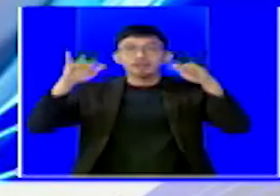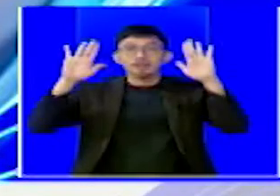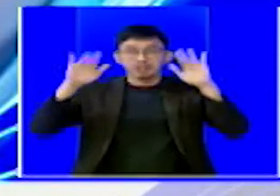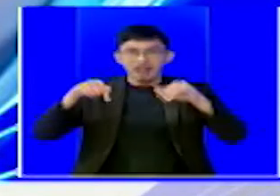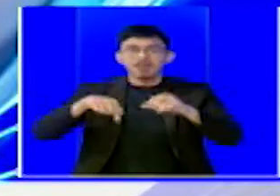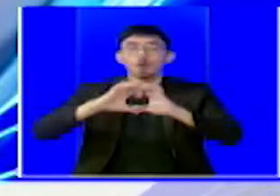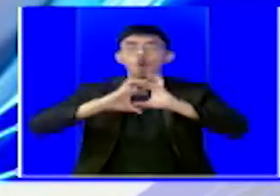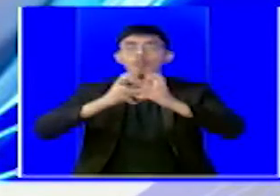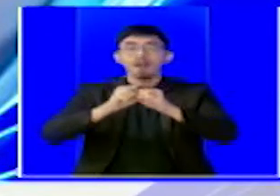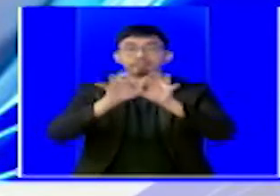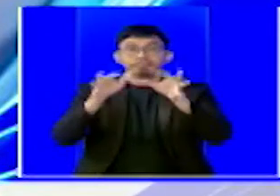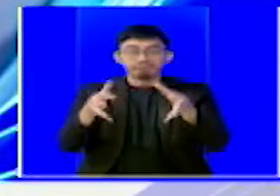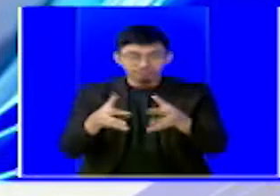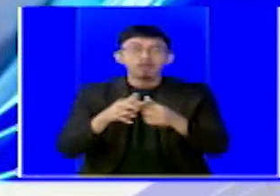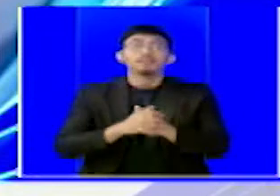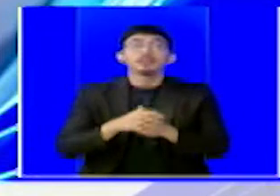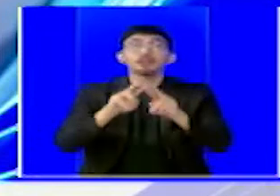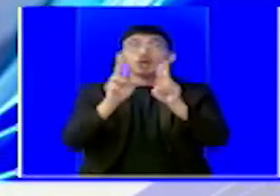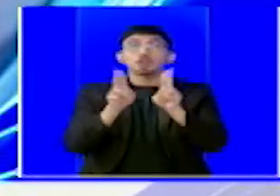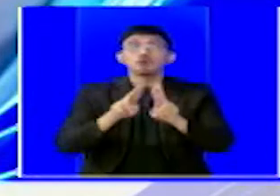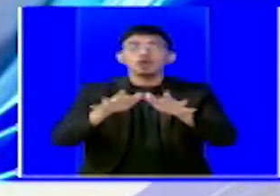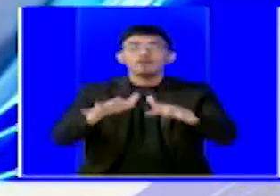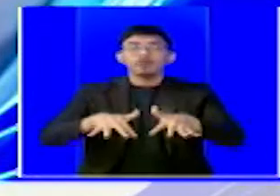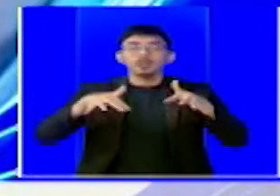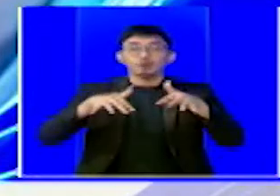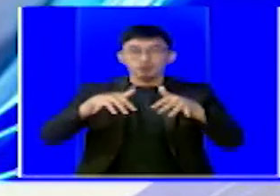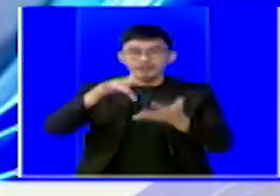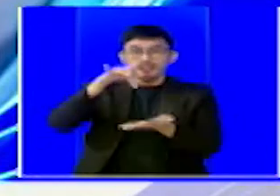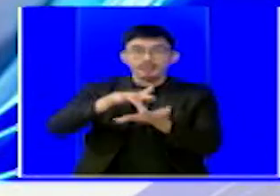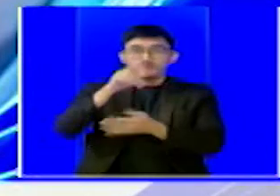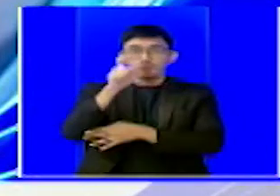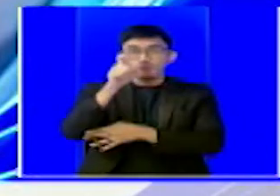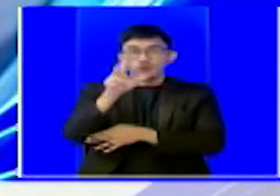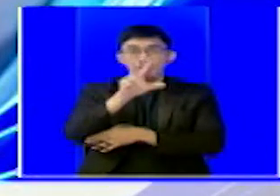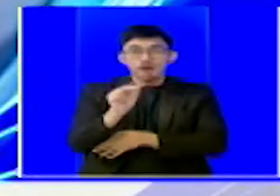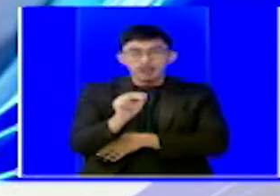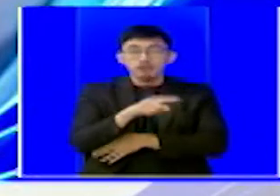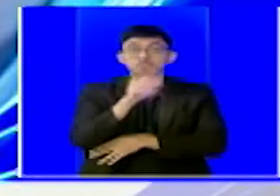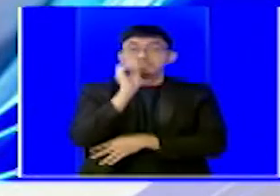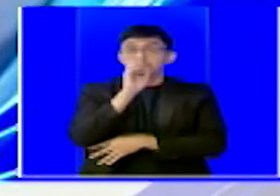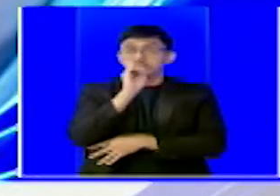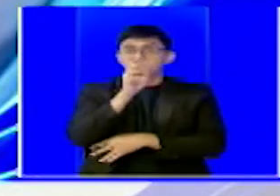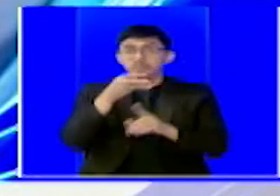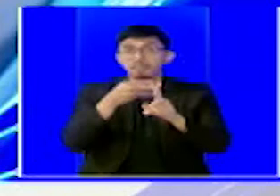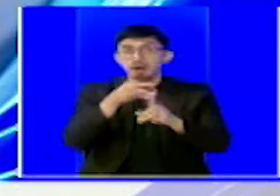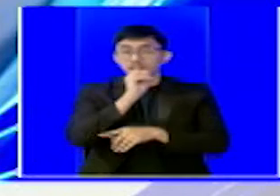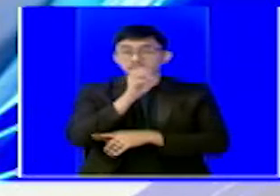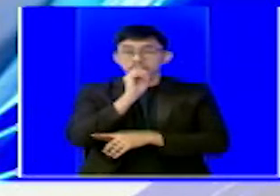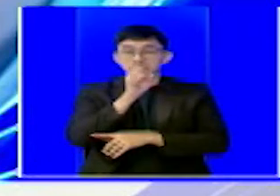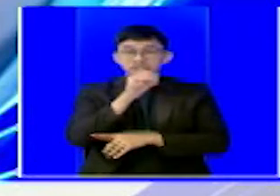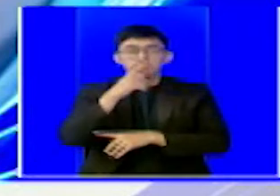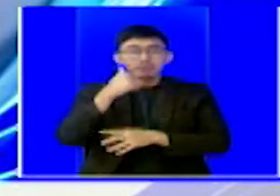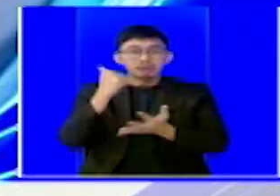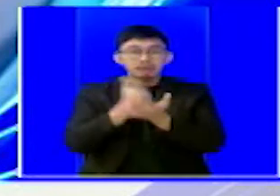IPB International Convention Center Bogor, Jawa Barat. Dalam kesempatan tersebut, Bambang mengingatkan pentingnya memanfaatkan momentum